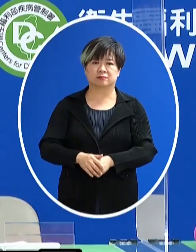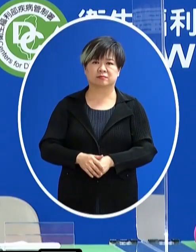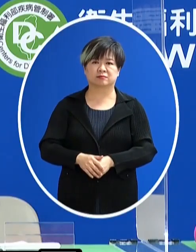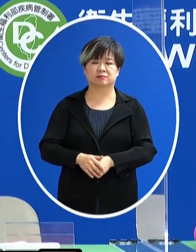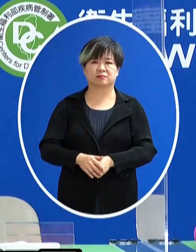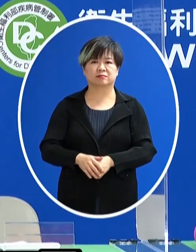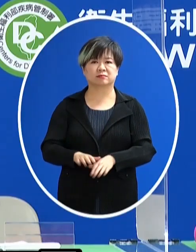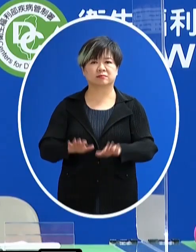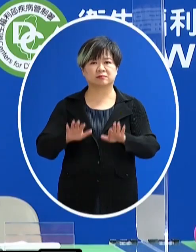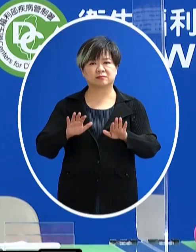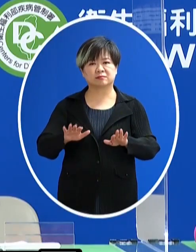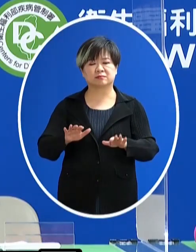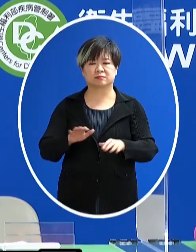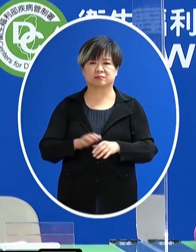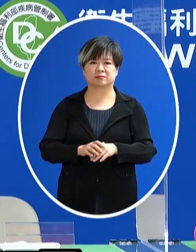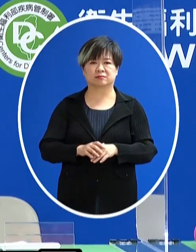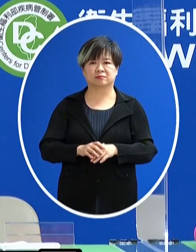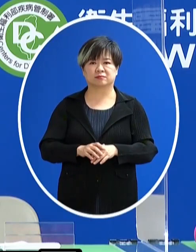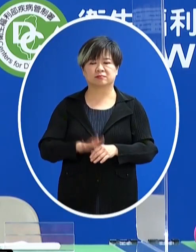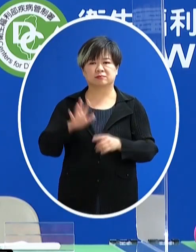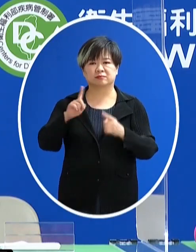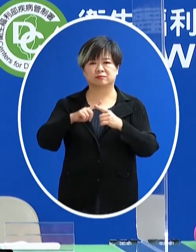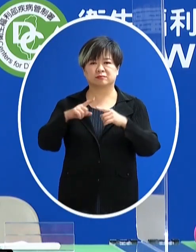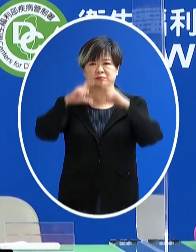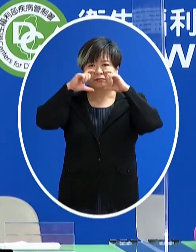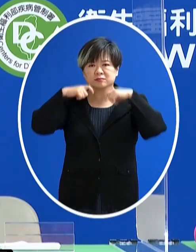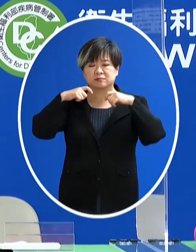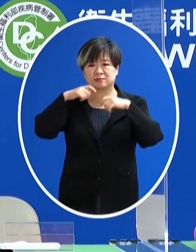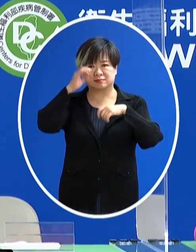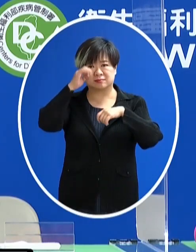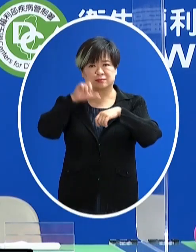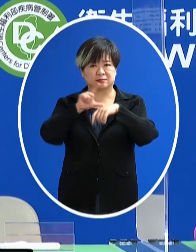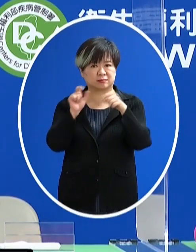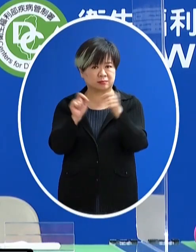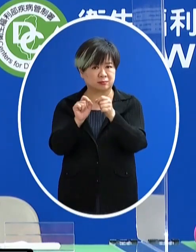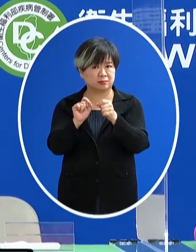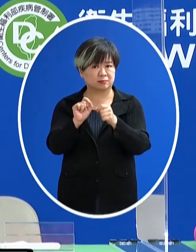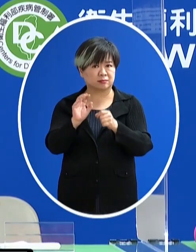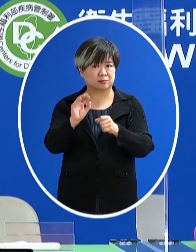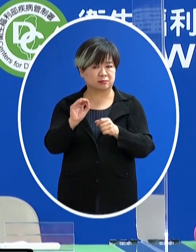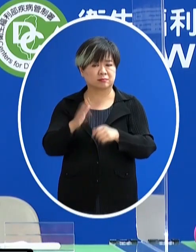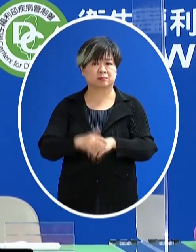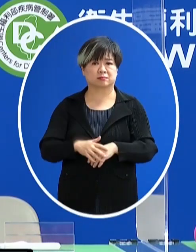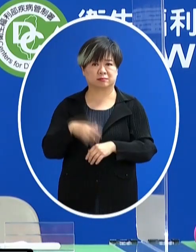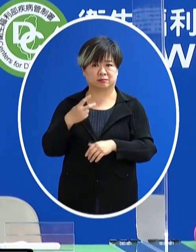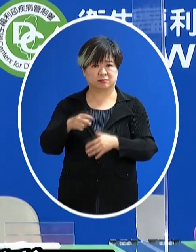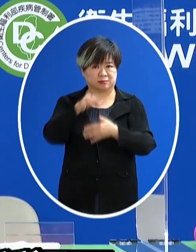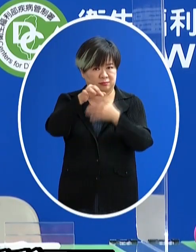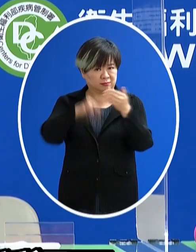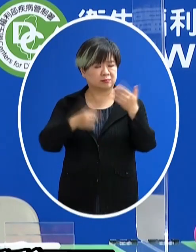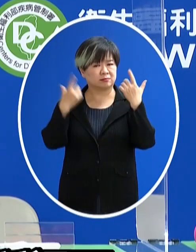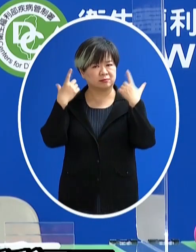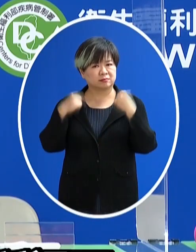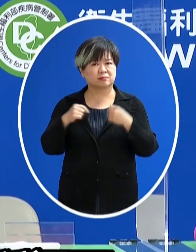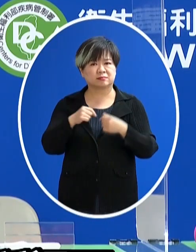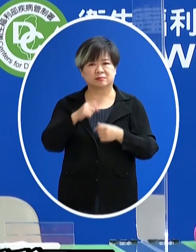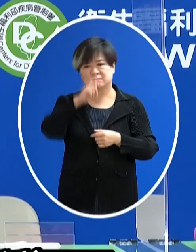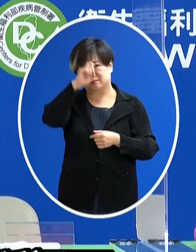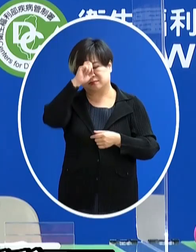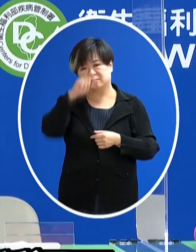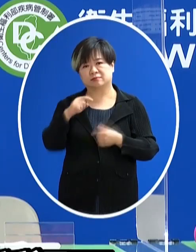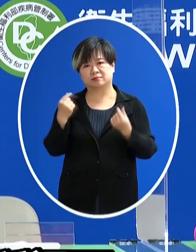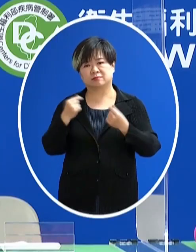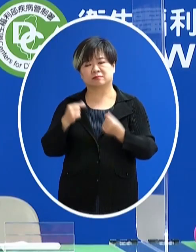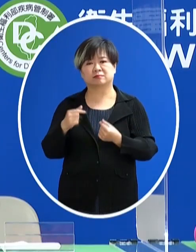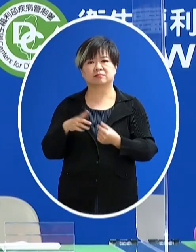现在有一些 PO 出来是没有戴口罩哈，第一个接触时间很短，那第二个我们的规定是要哈，就是说我们希望在几个